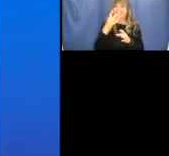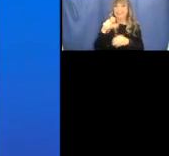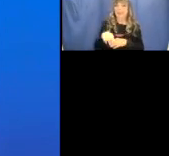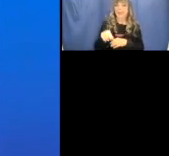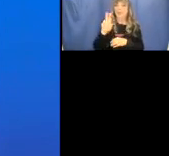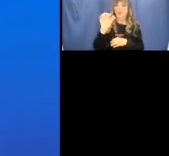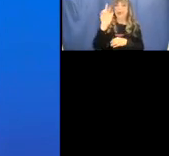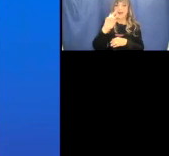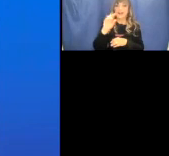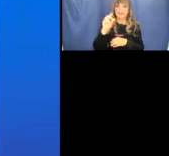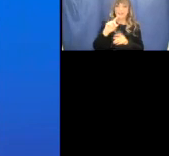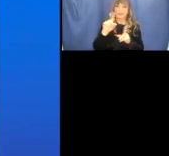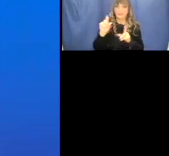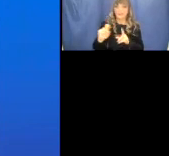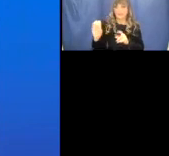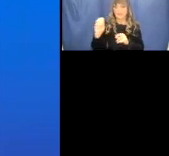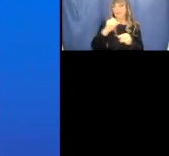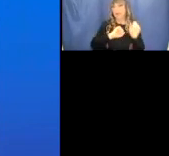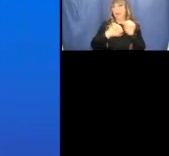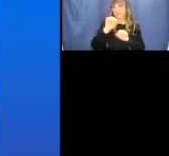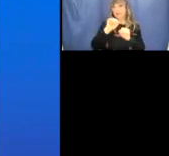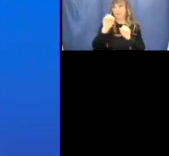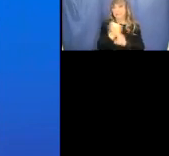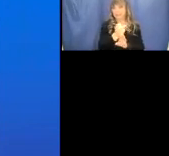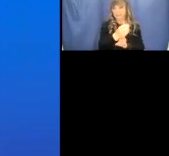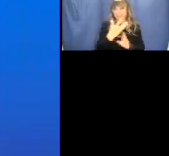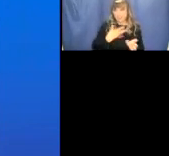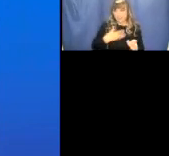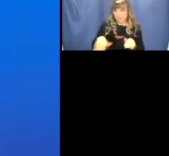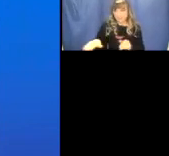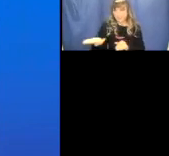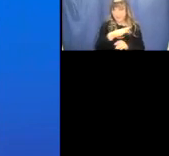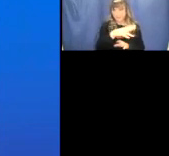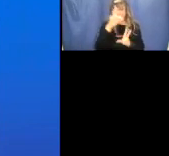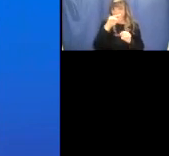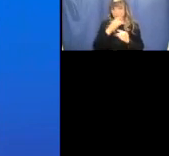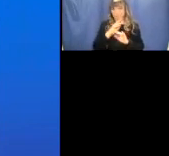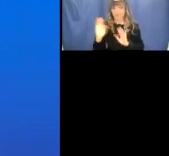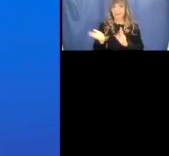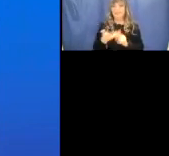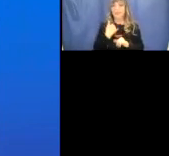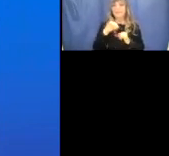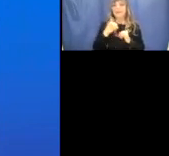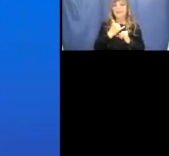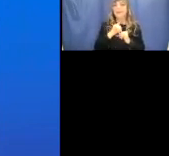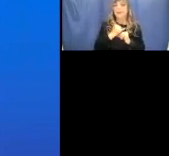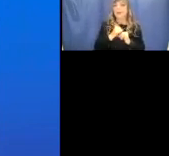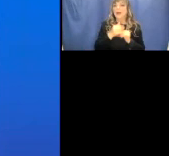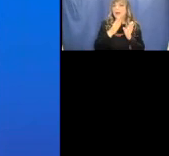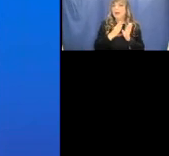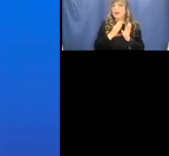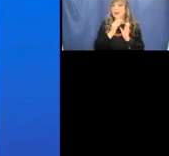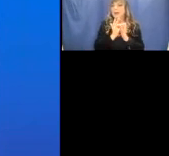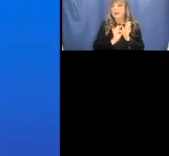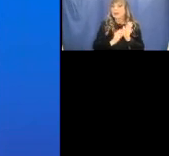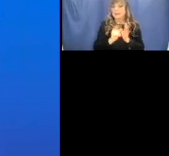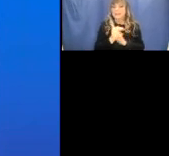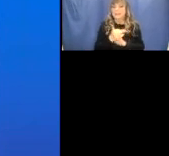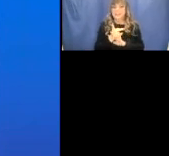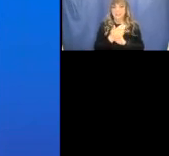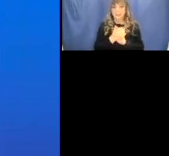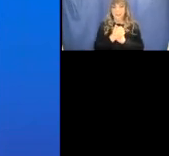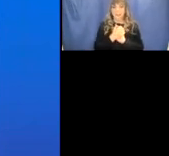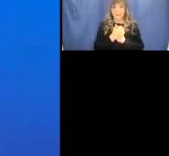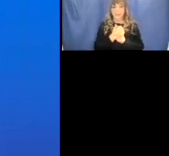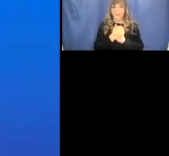minerali esistenti in natura e che ha anche una particolarissima caratteristica del della